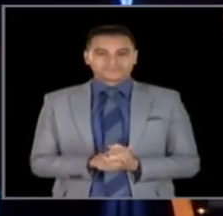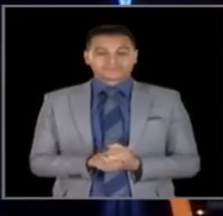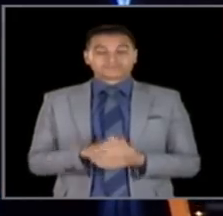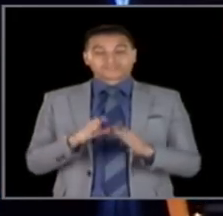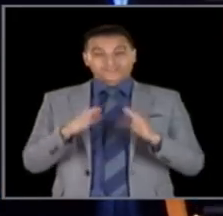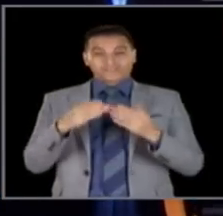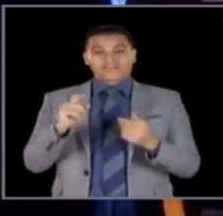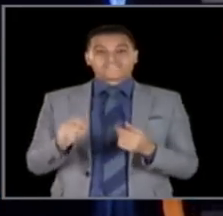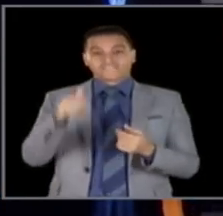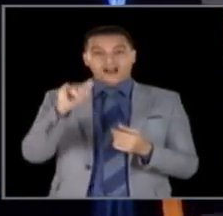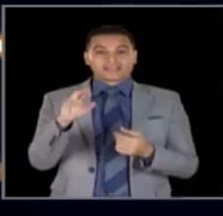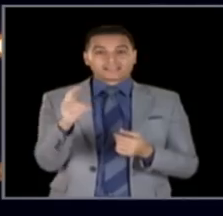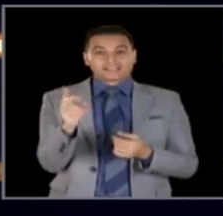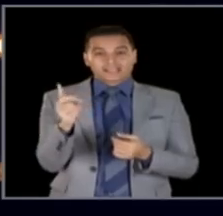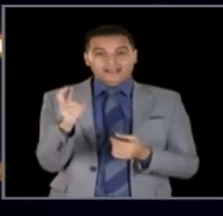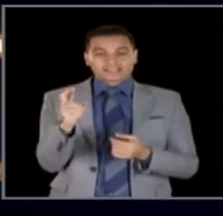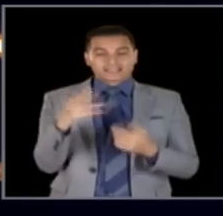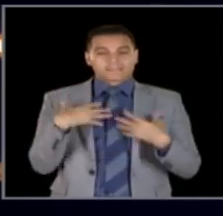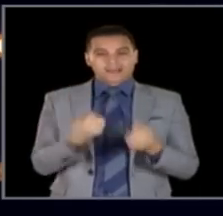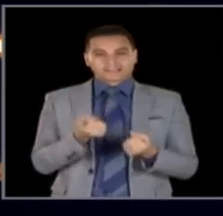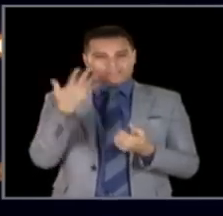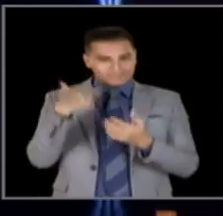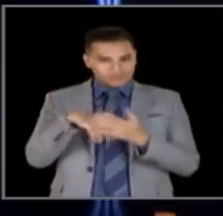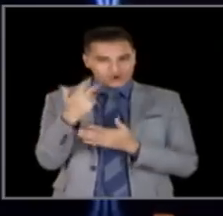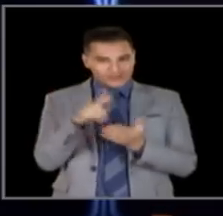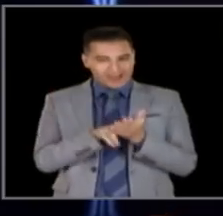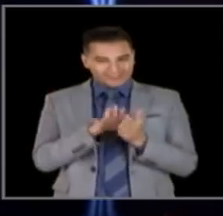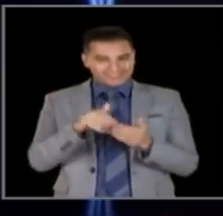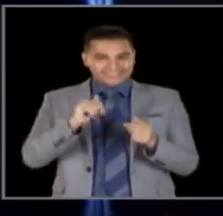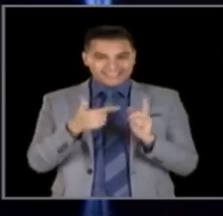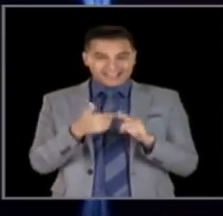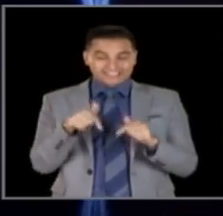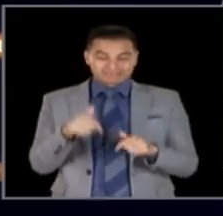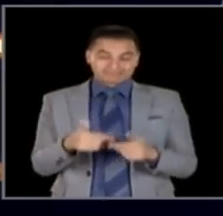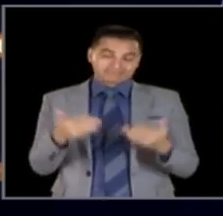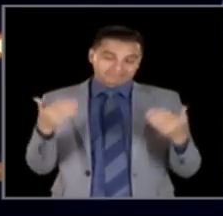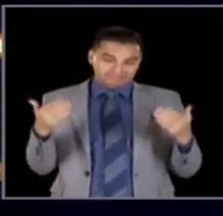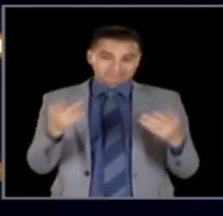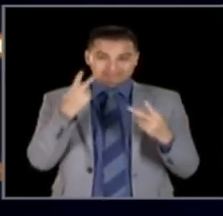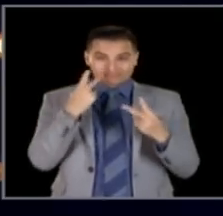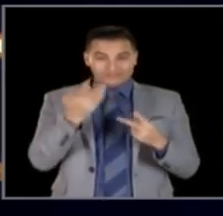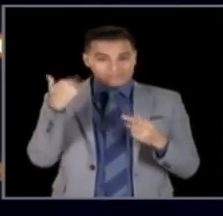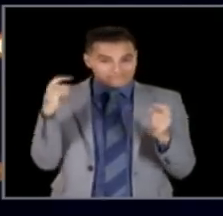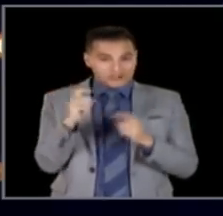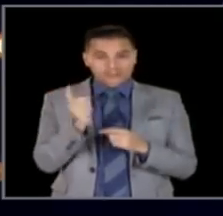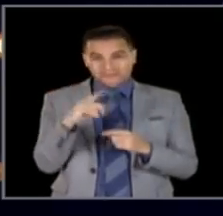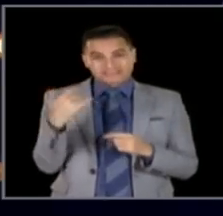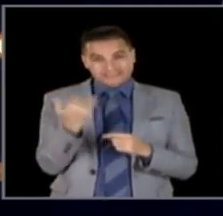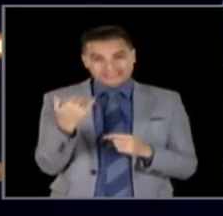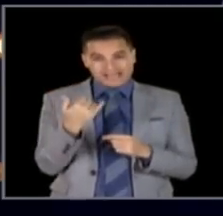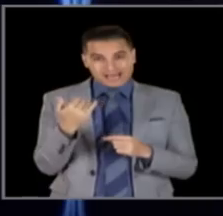فايتر الحمد لله على السلامة. ألف مبروك الثلاث نقاط. الماتش اللي فات ما كانش سهل. لا